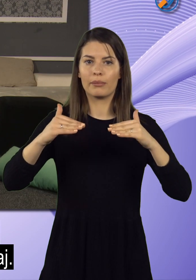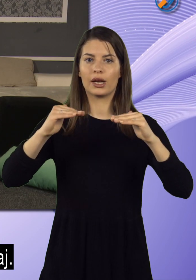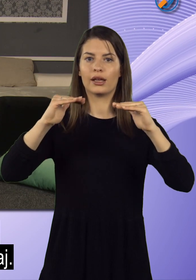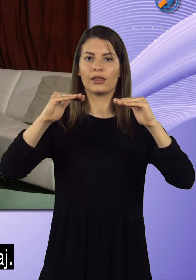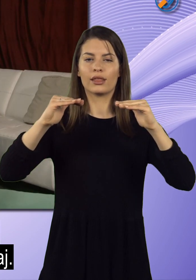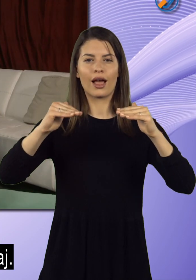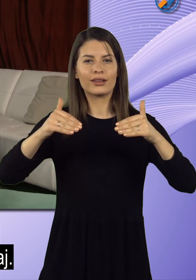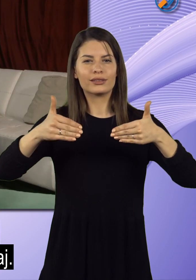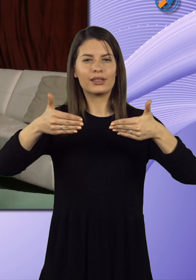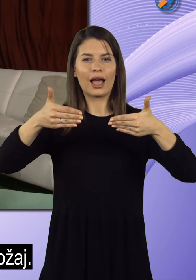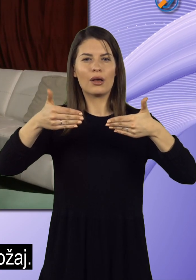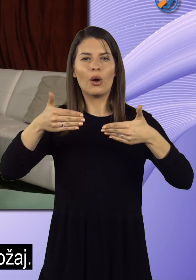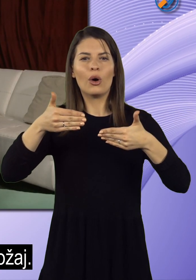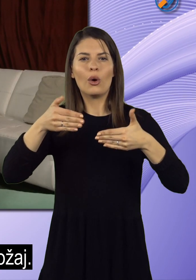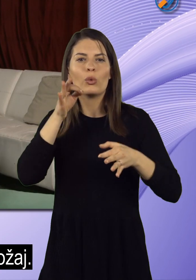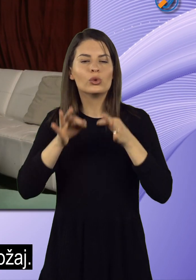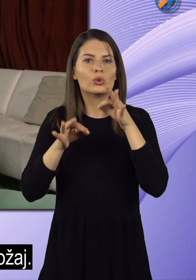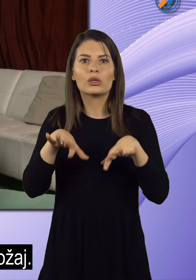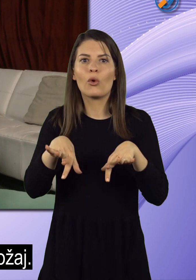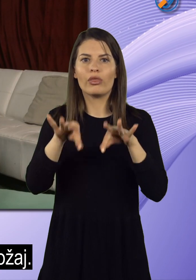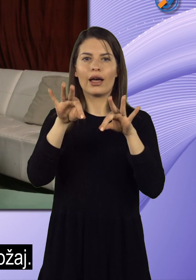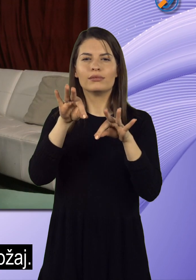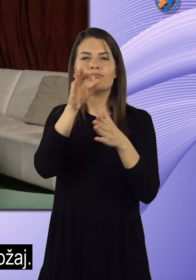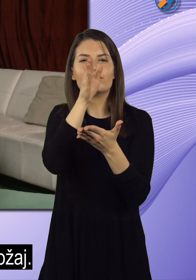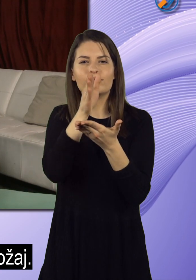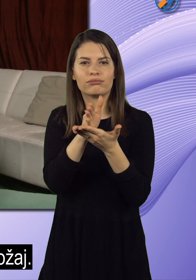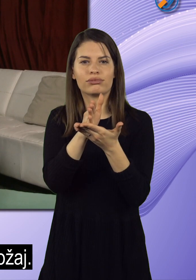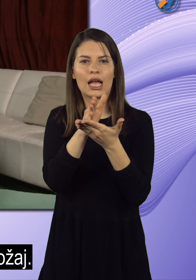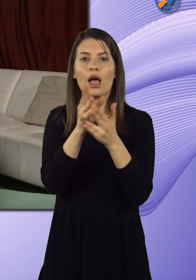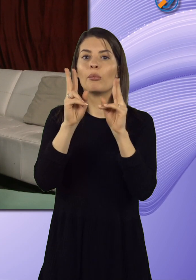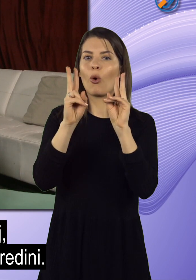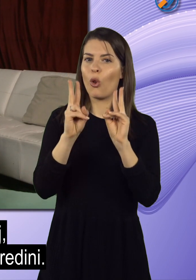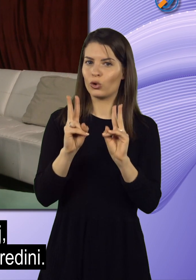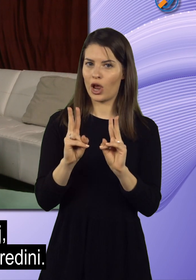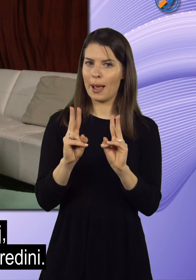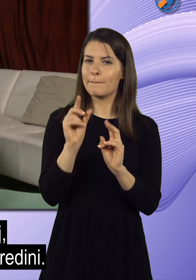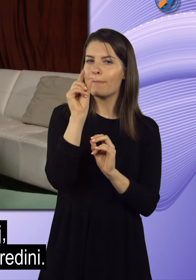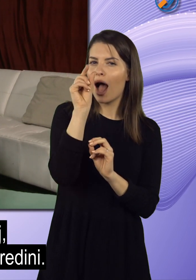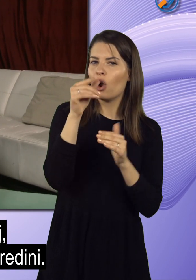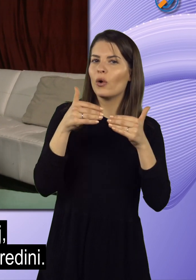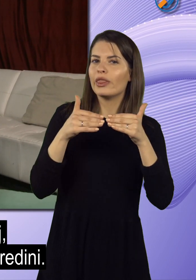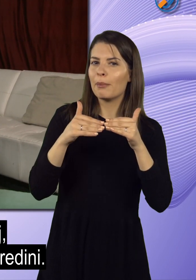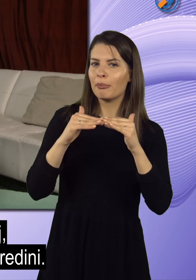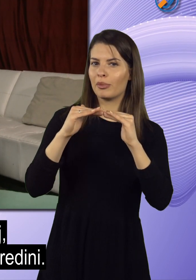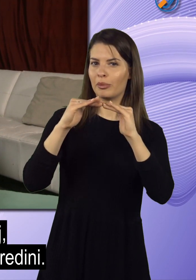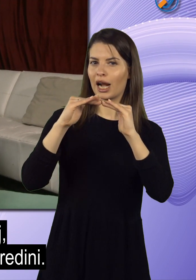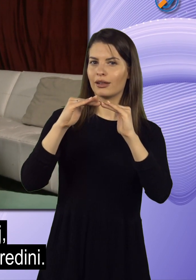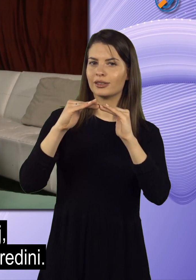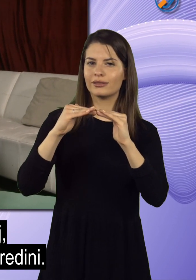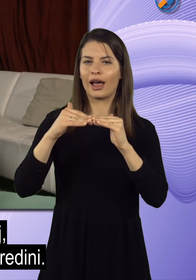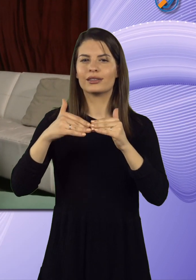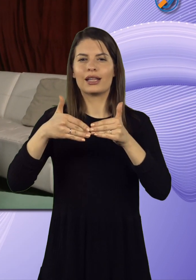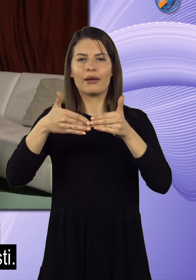bomo pogledali ta položaj in probamo res najti ta nevtralni položaj. Torej mal naprej, mal nazaj, nekje